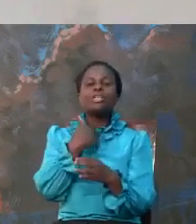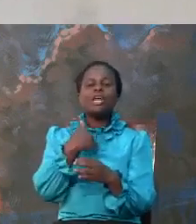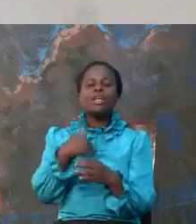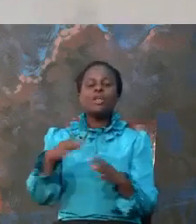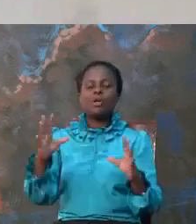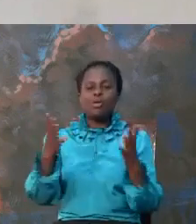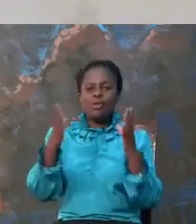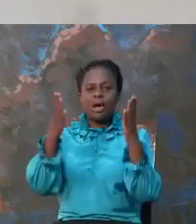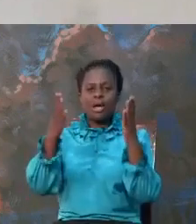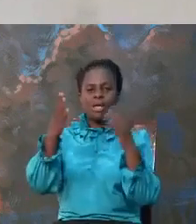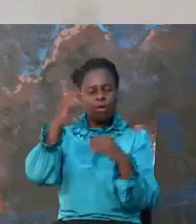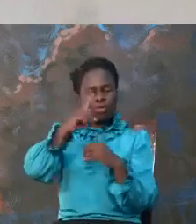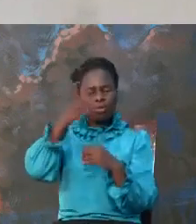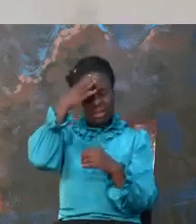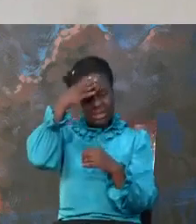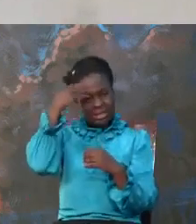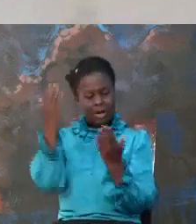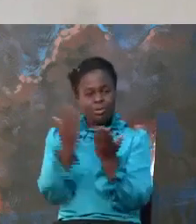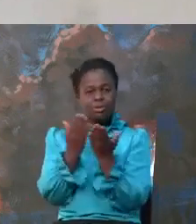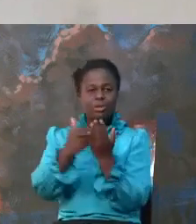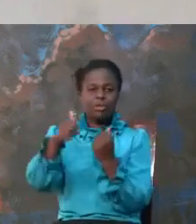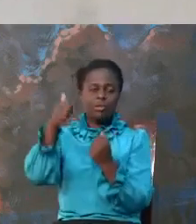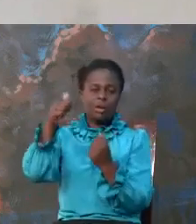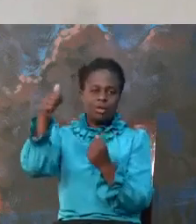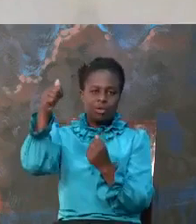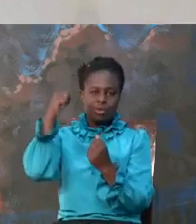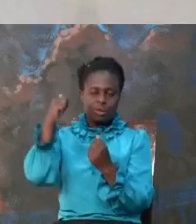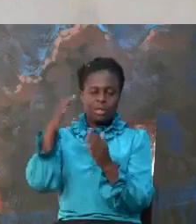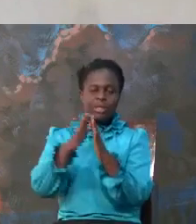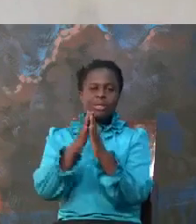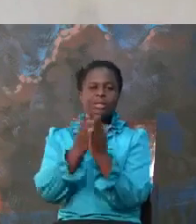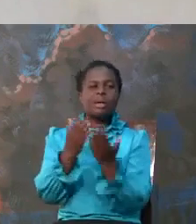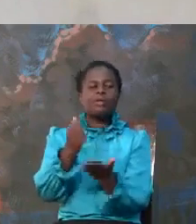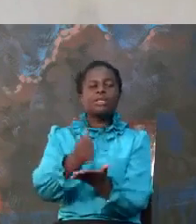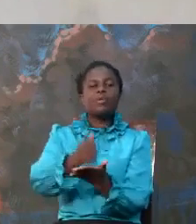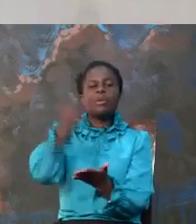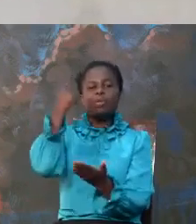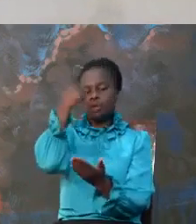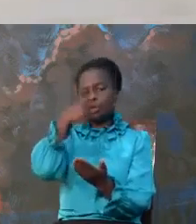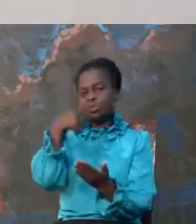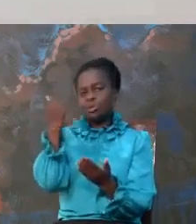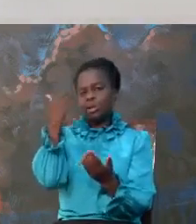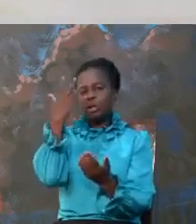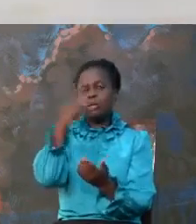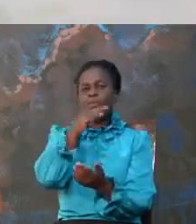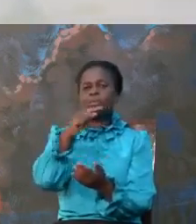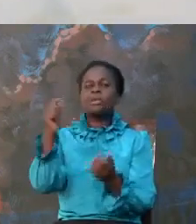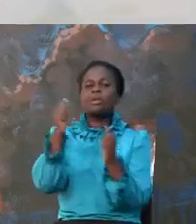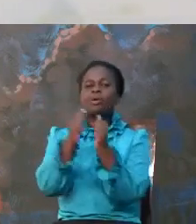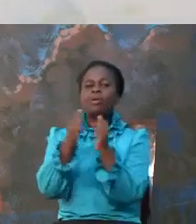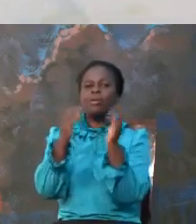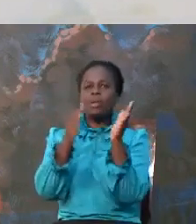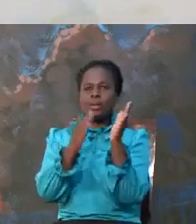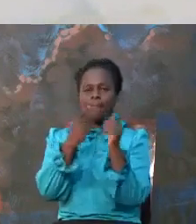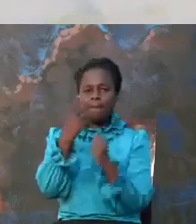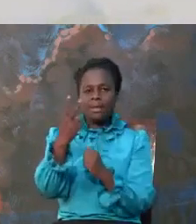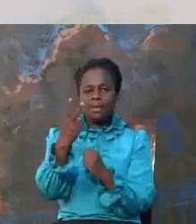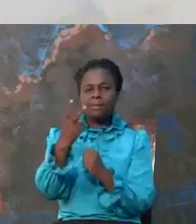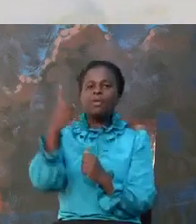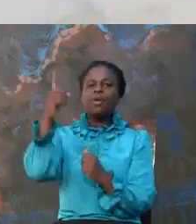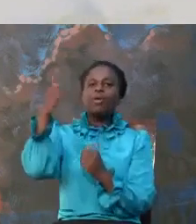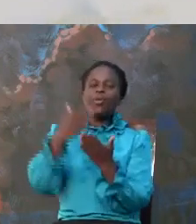Usisahau tulisoma juzi katika kitabu cha Warumi sura ya 5 mstari wa 12. Kwa maana kwa kosa la mtu